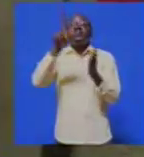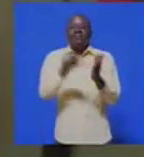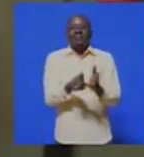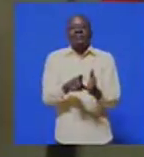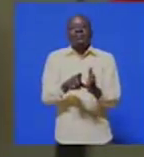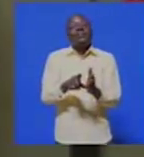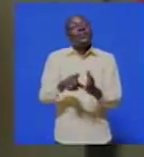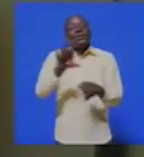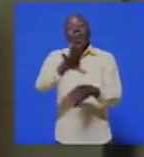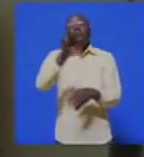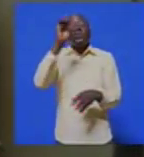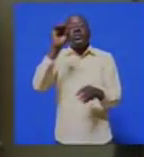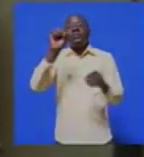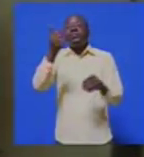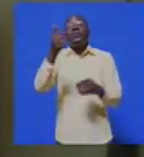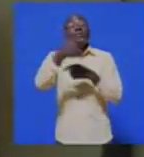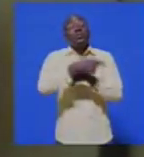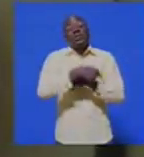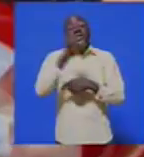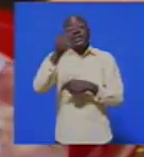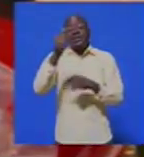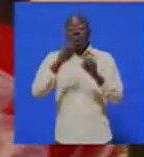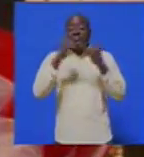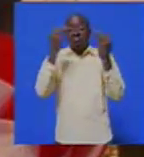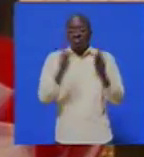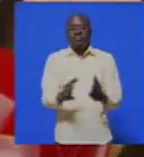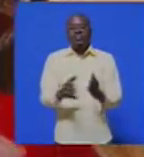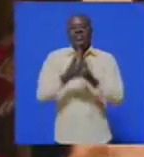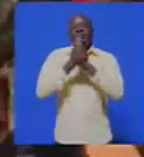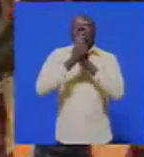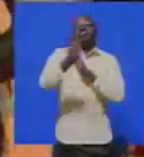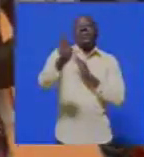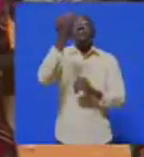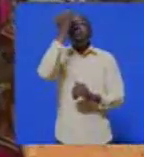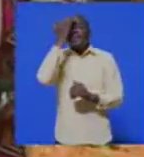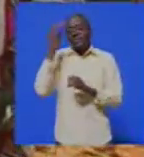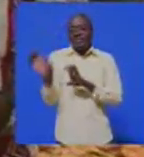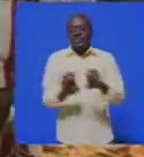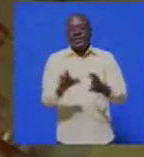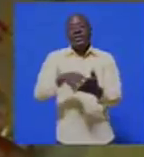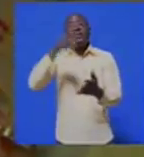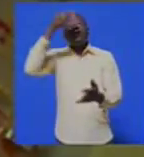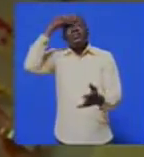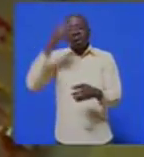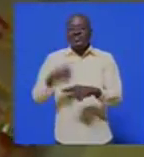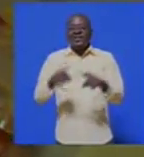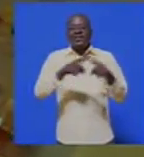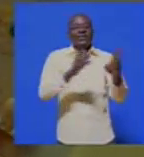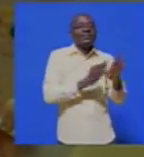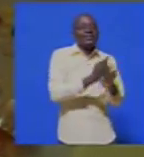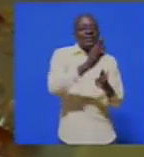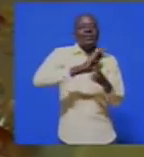découvrent une dizaine de journalistes. Les compétences et le savoir-faire des apprenants dans les différentes filières de